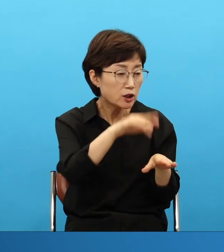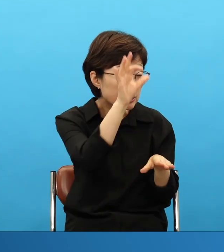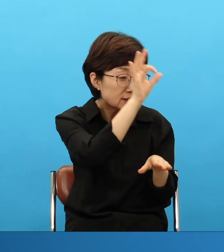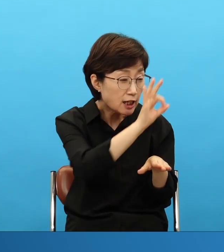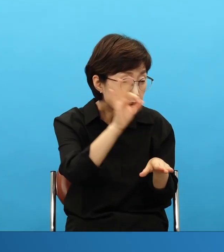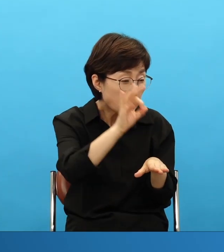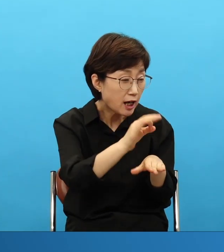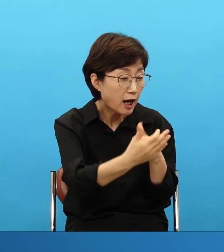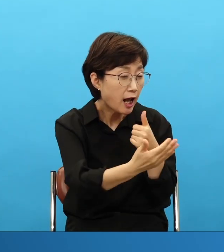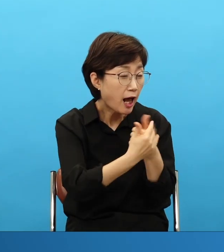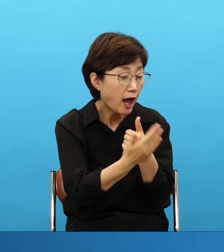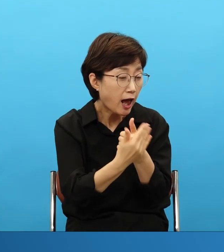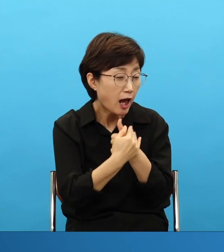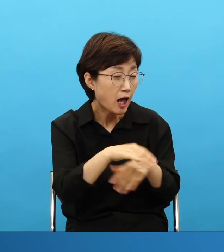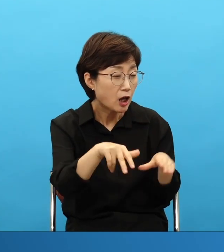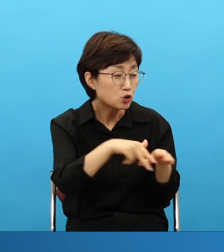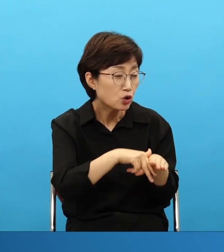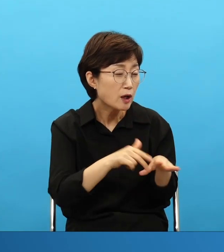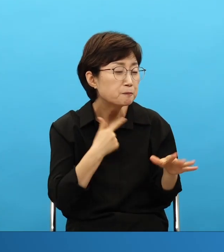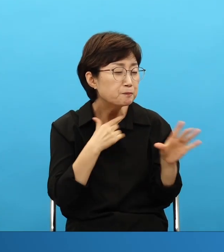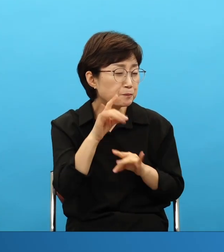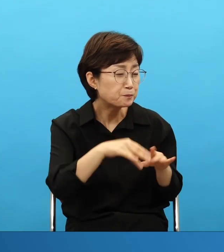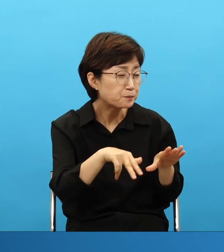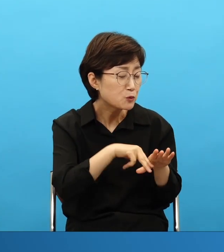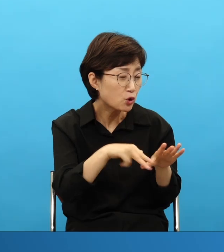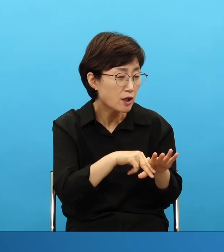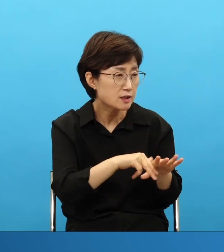놓고라고 자기 손으로 만들어놓고